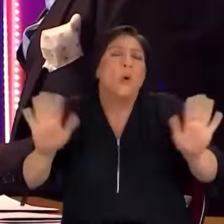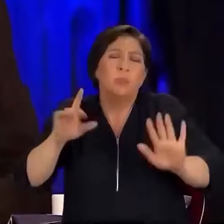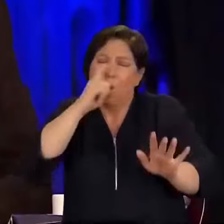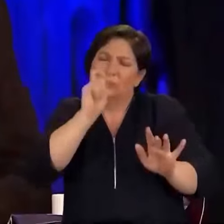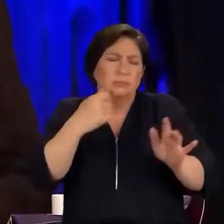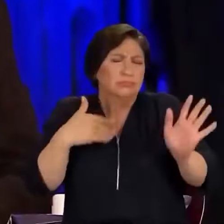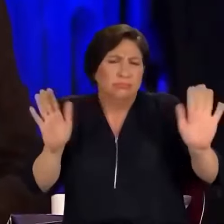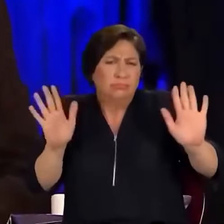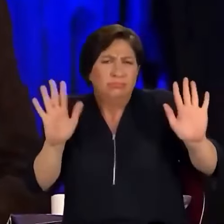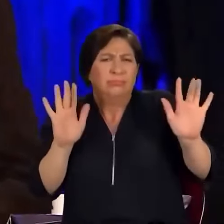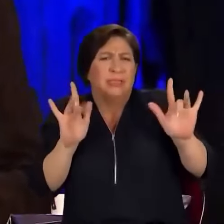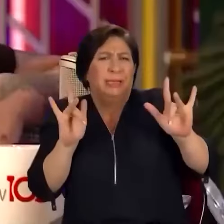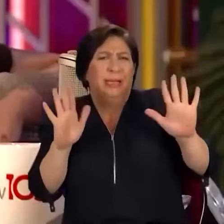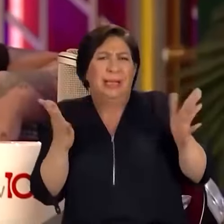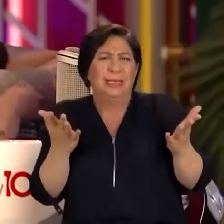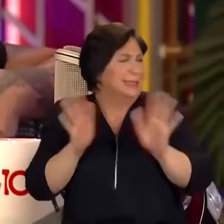yapmıyorum ve kesinlikle